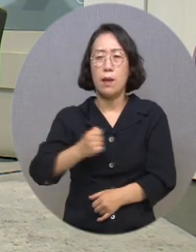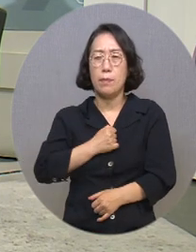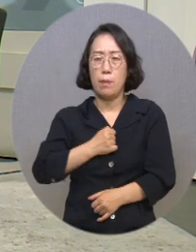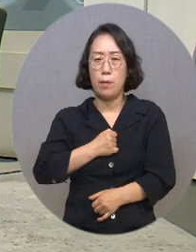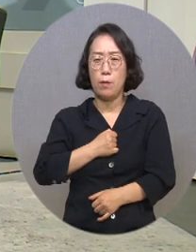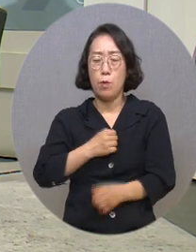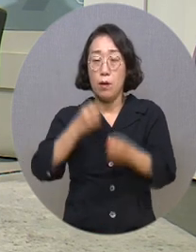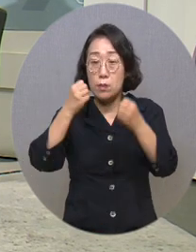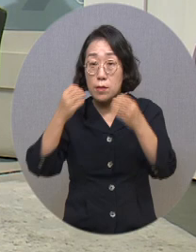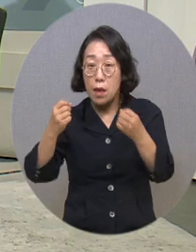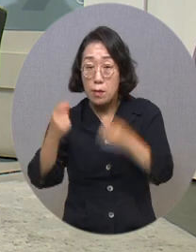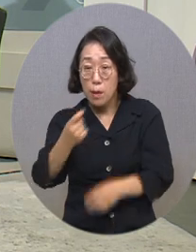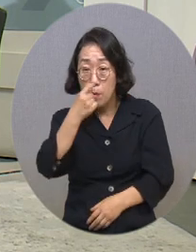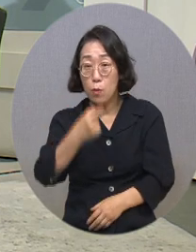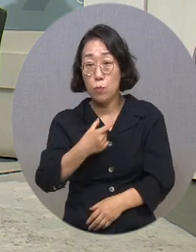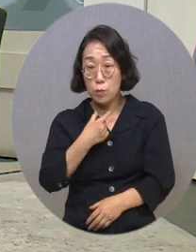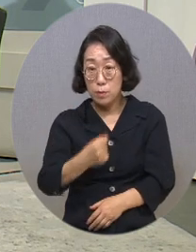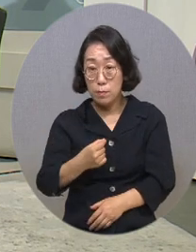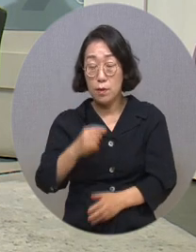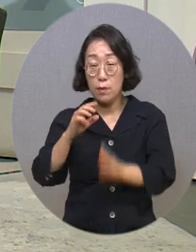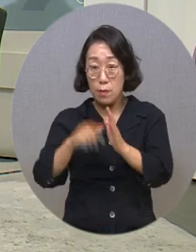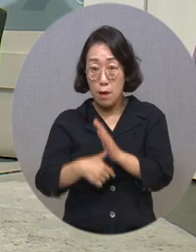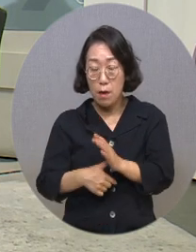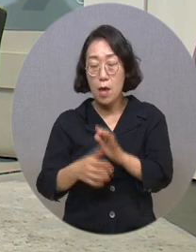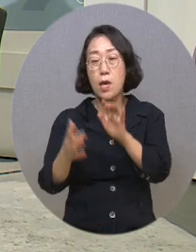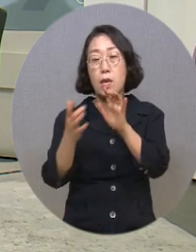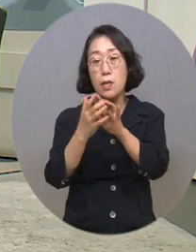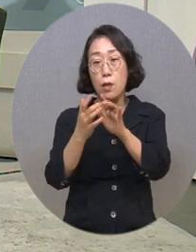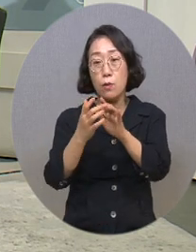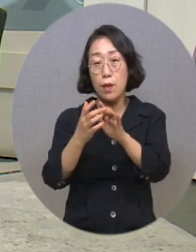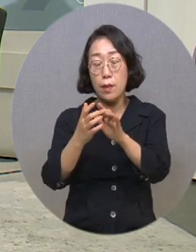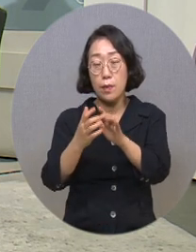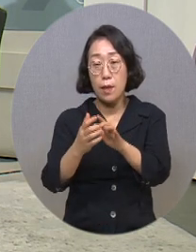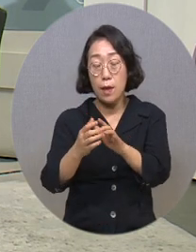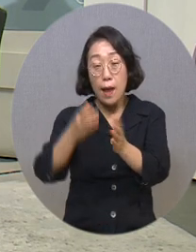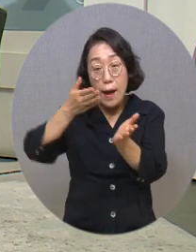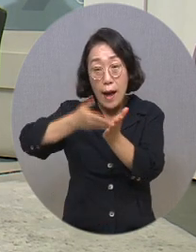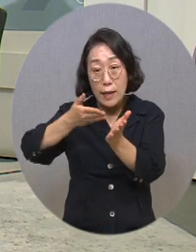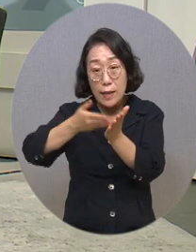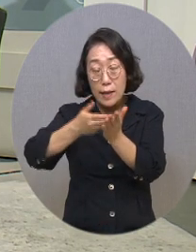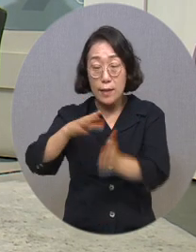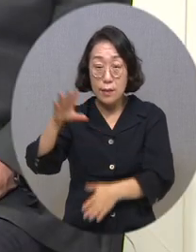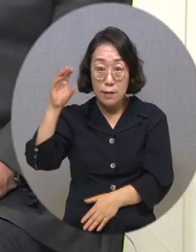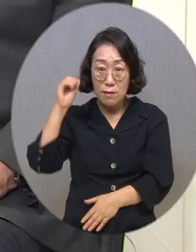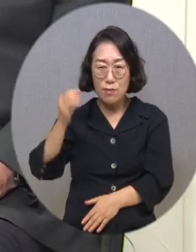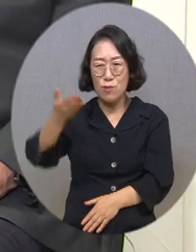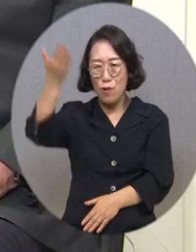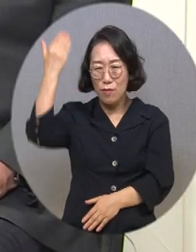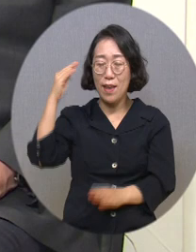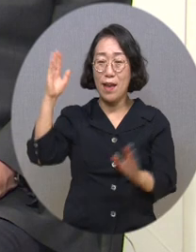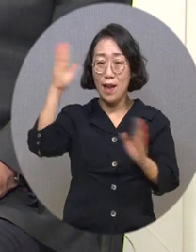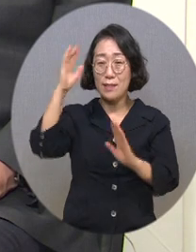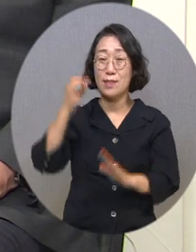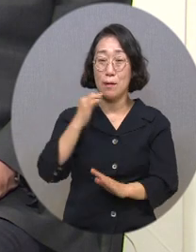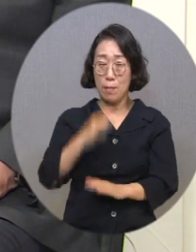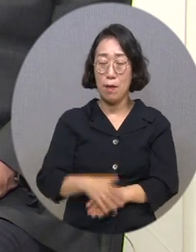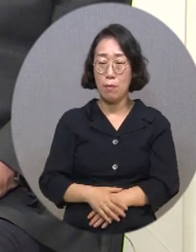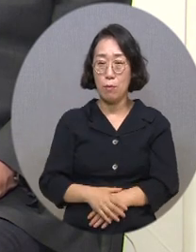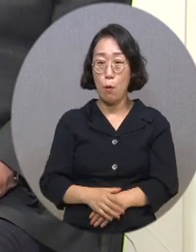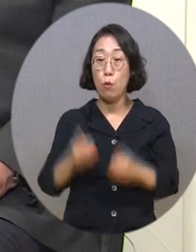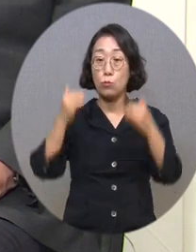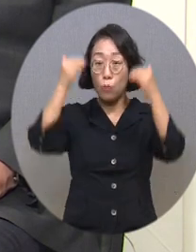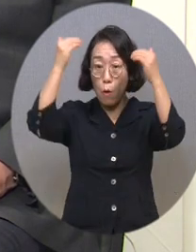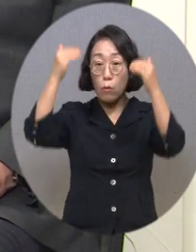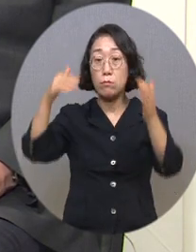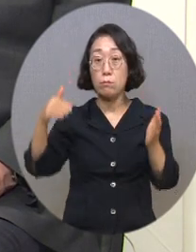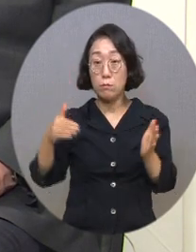배우고 싶잖아요. 그래서 그때 온라인 강의를 듣는 것이 이제 학생들만 들었잖아요. 예전에는. 그래. 근데 이제 성인들이